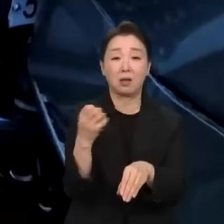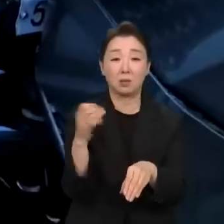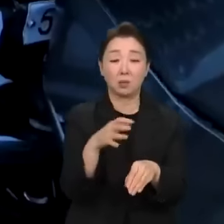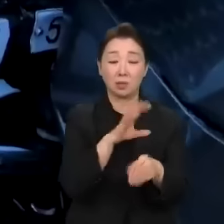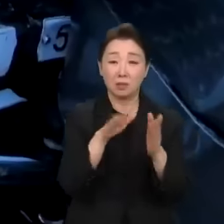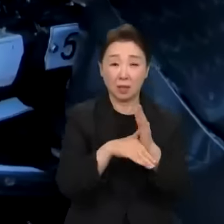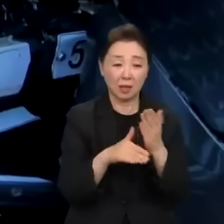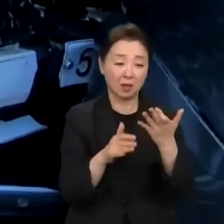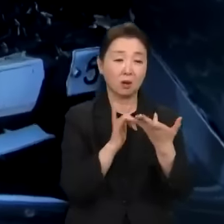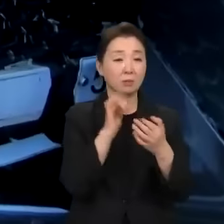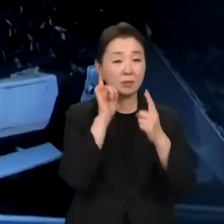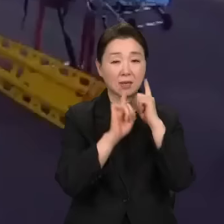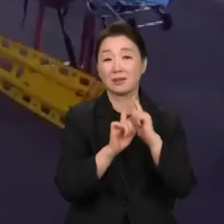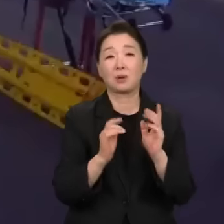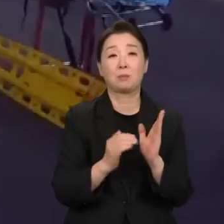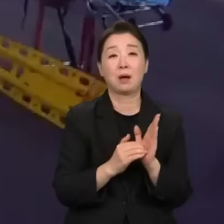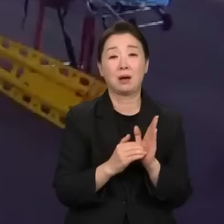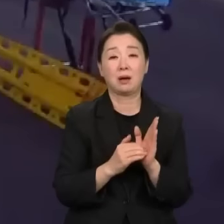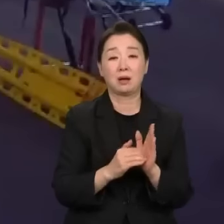19명이